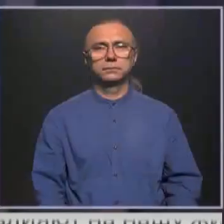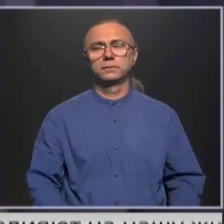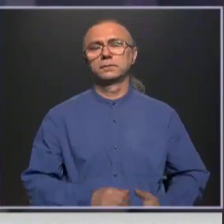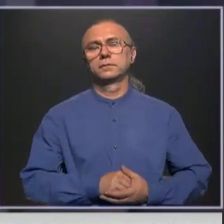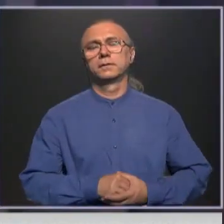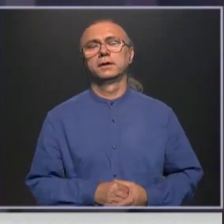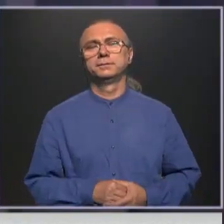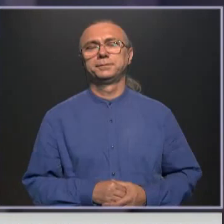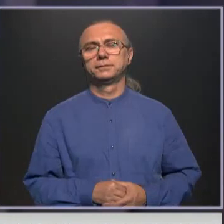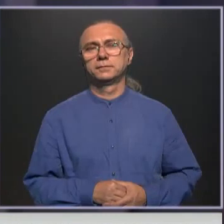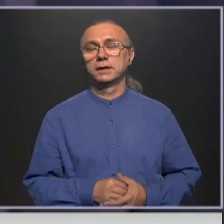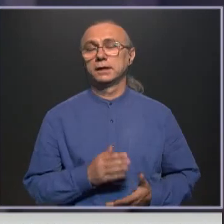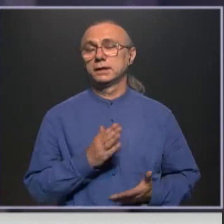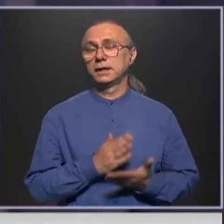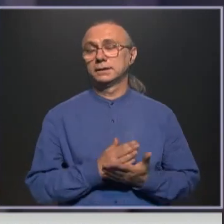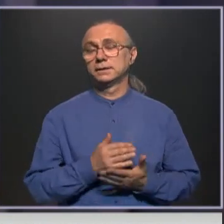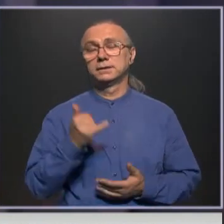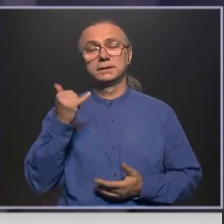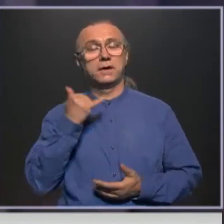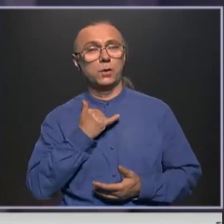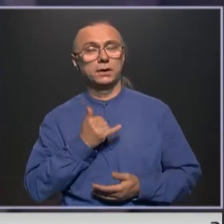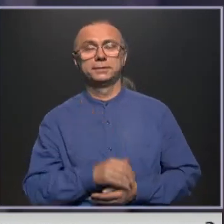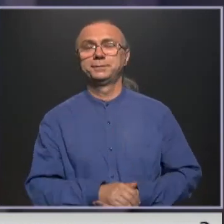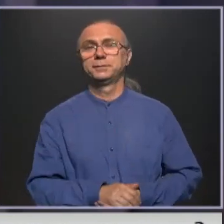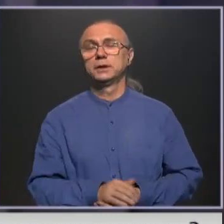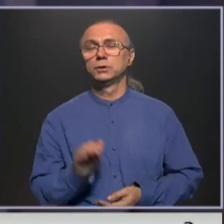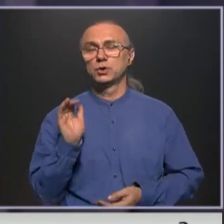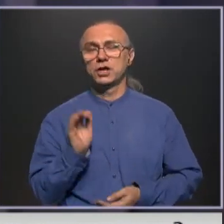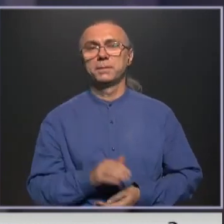Друзья, продолжаем ответ священника. У нас есть телефонный звонок. Давайте слушать. Добрый вечер.